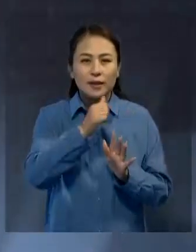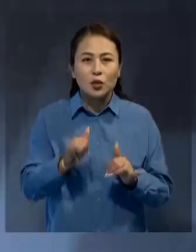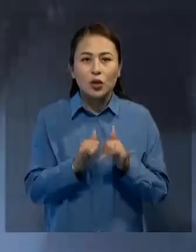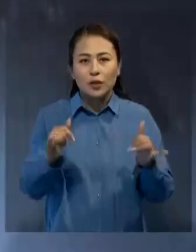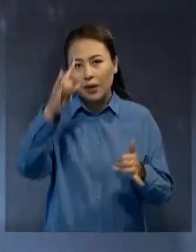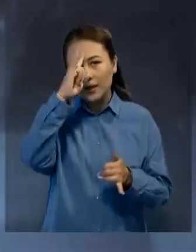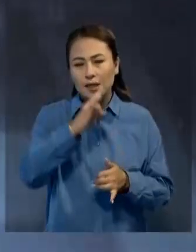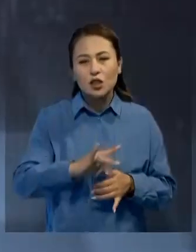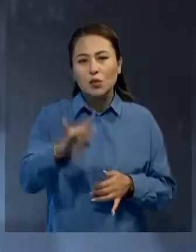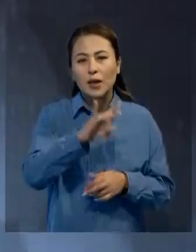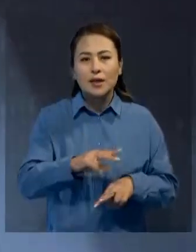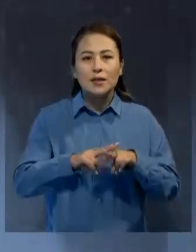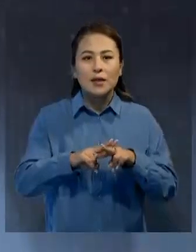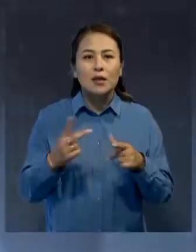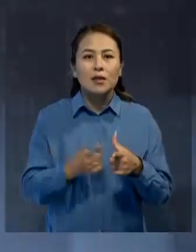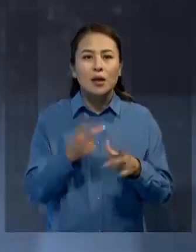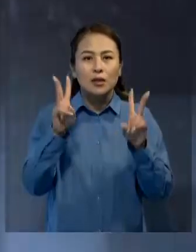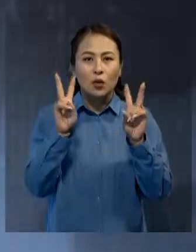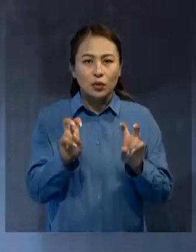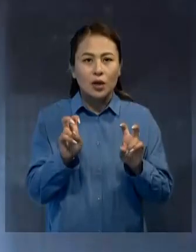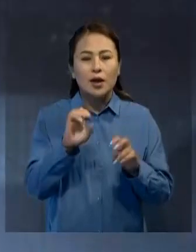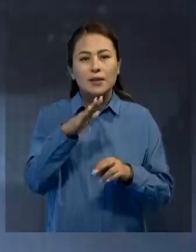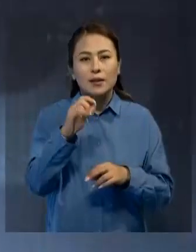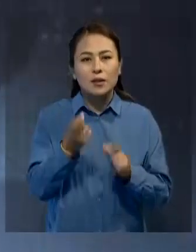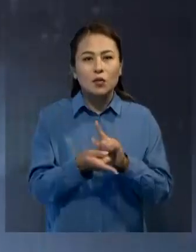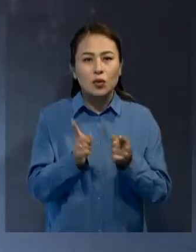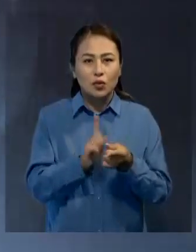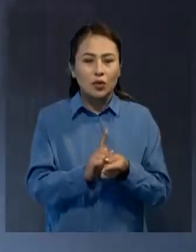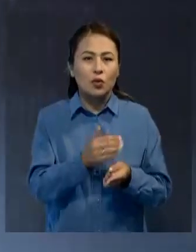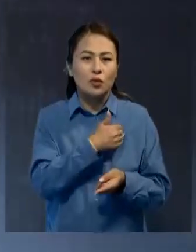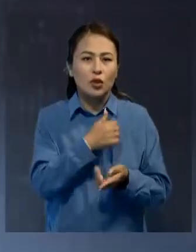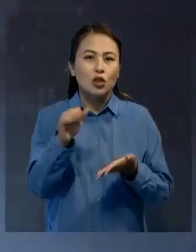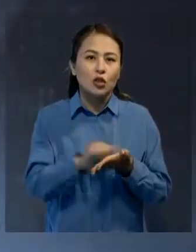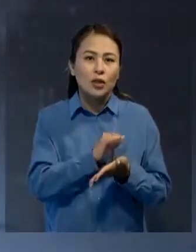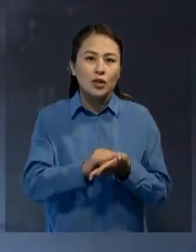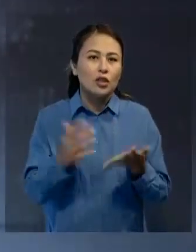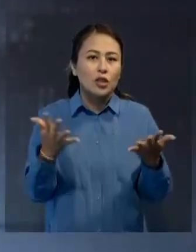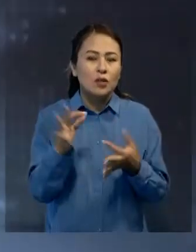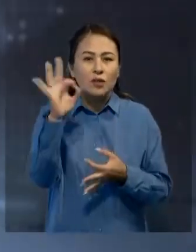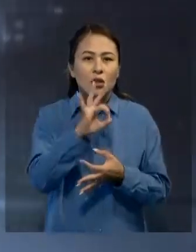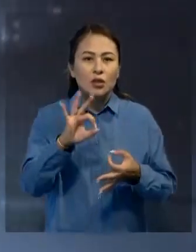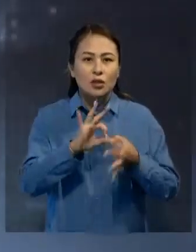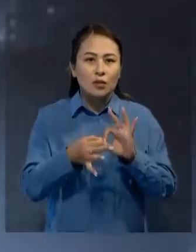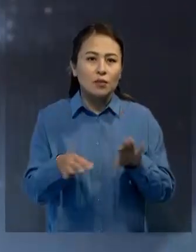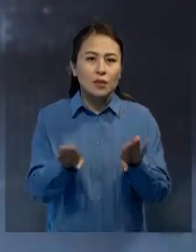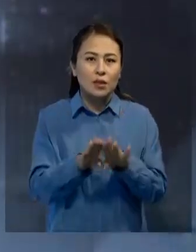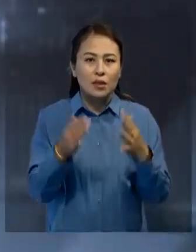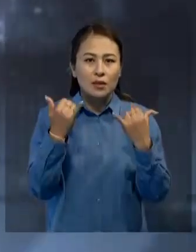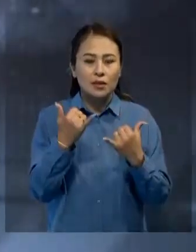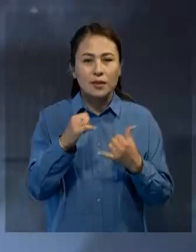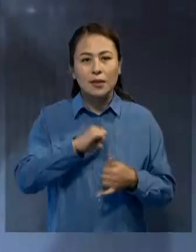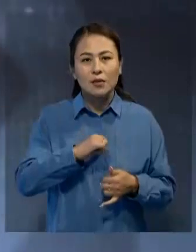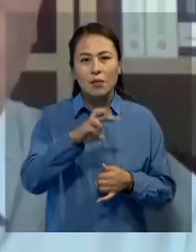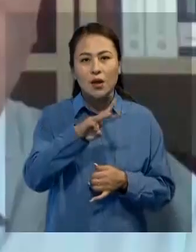жылға дейін ұлғайтып, Қазақстан Республикасы астанасының атауын Астана деп өзгертуді көздейді. Құжаттың жай-жапсары жайында біз дәл